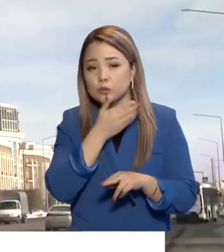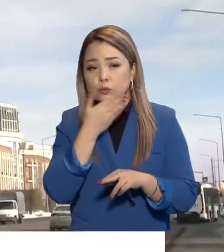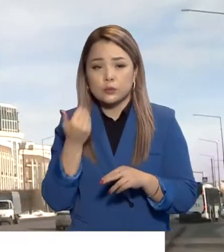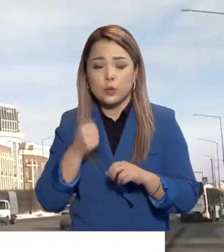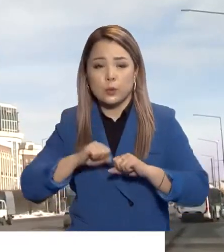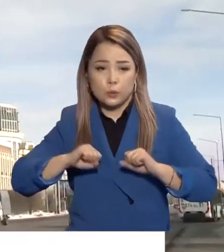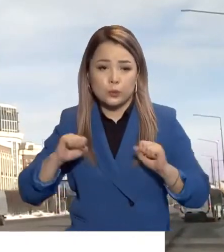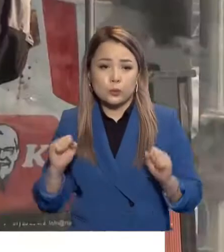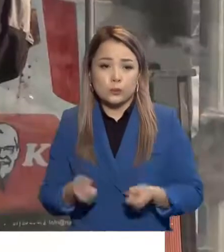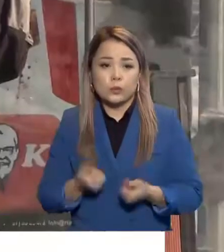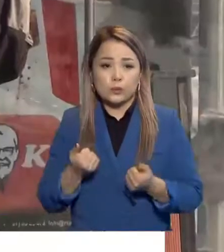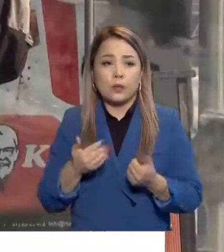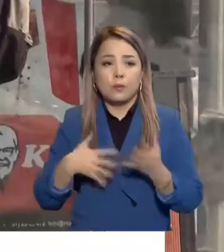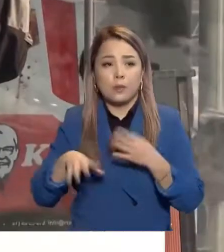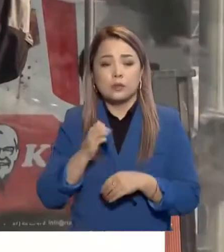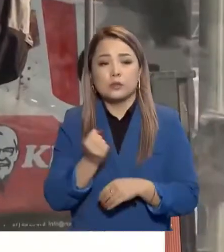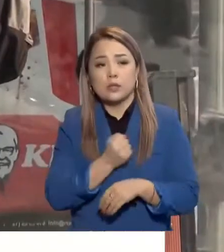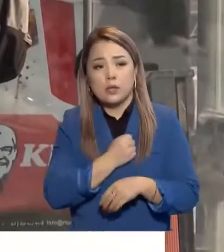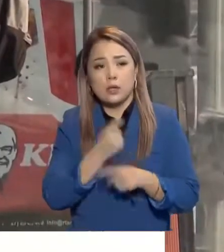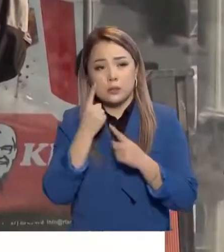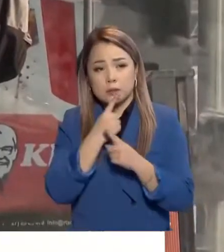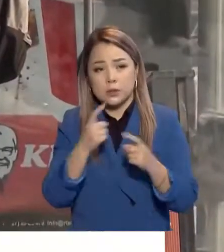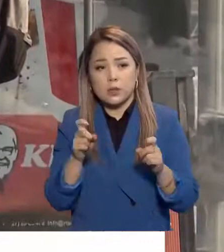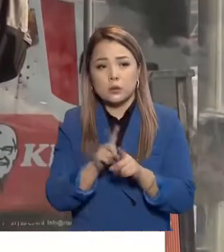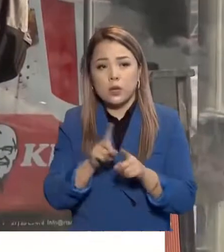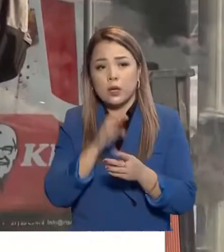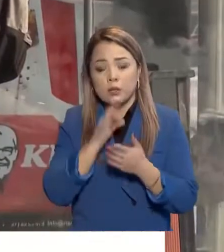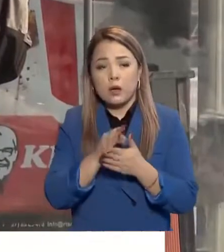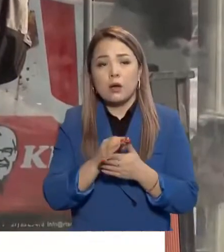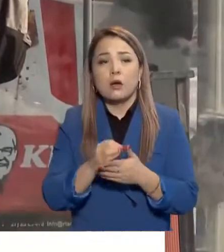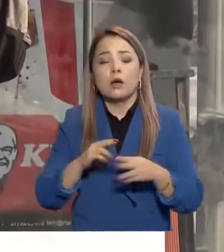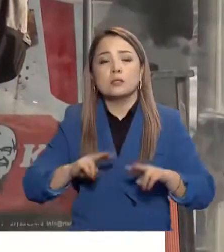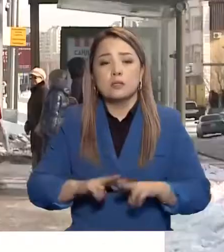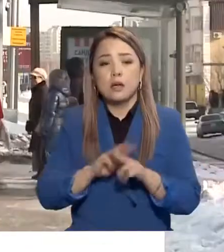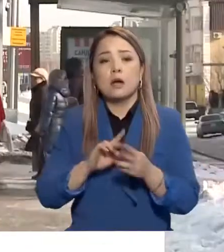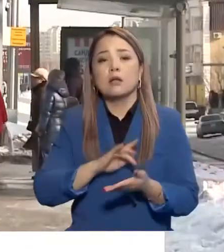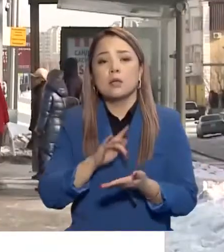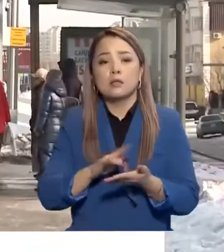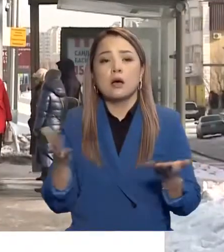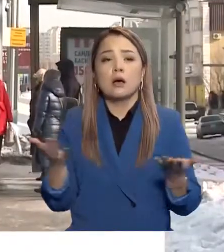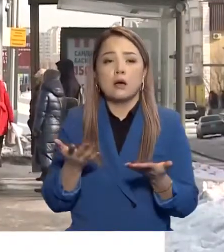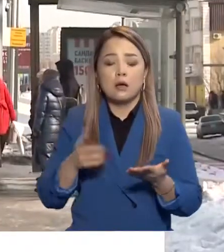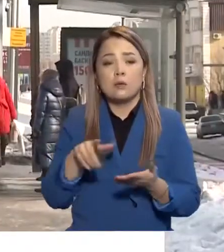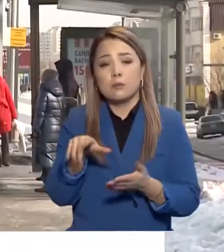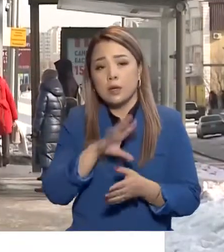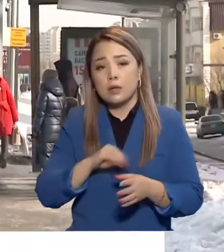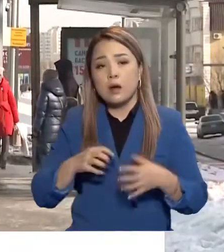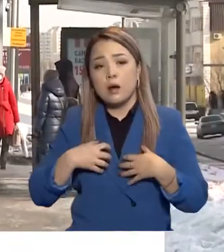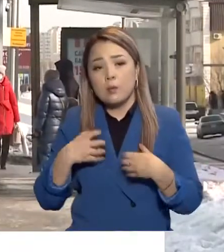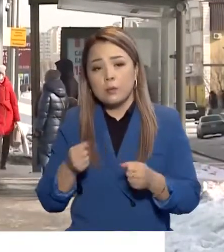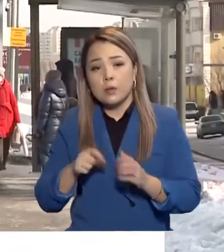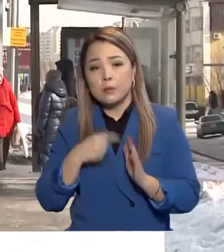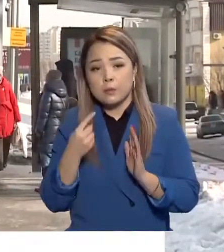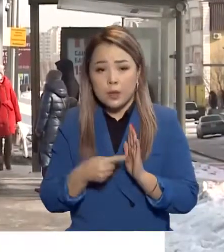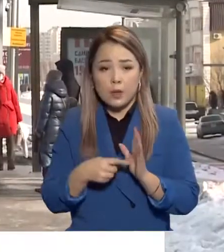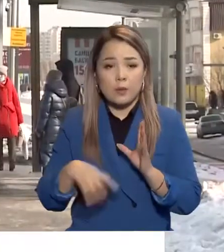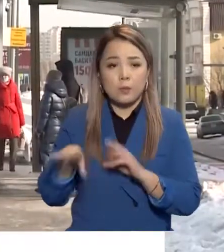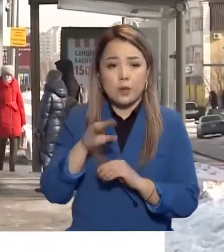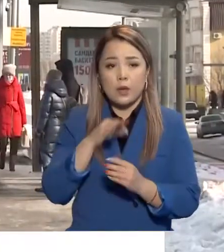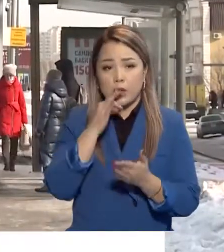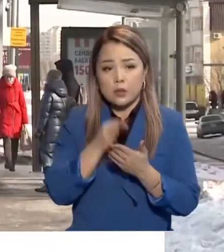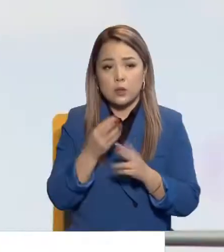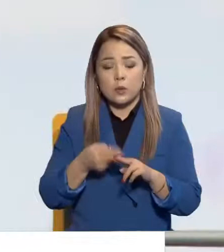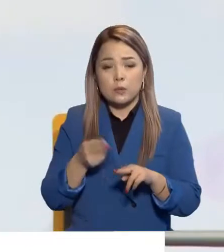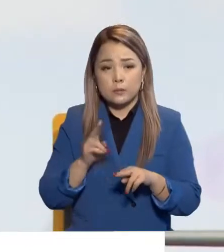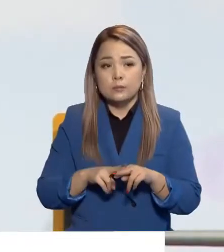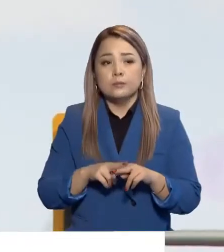жоқтан жақын жанашырлар хабарласып, бас қаладағы ахуал қандай, ел іші аман ба деп сұрап жатыр. Барлығына айтар жауабымыз